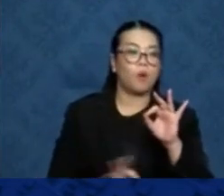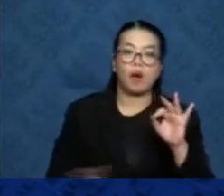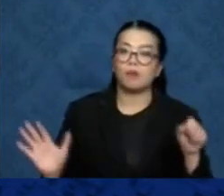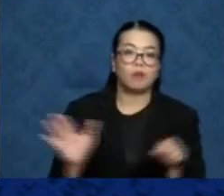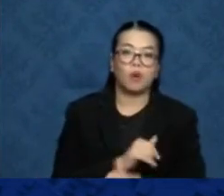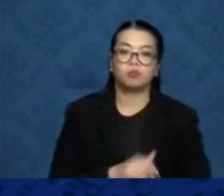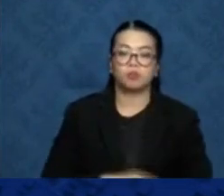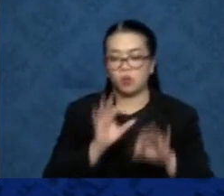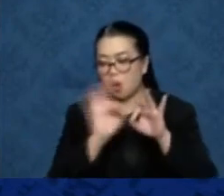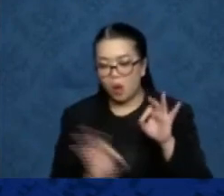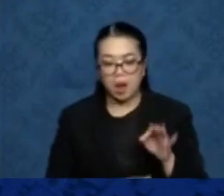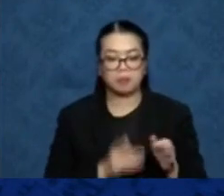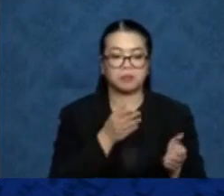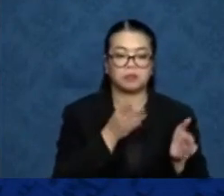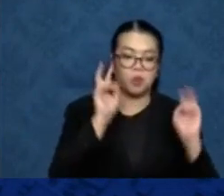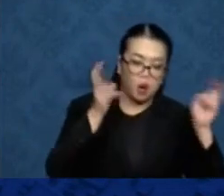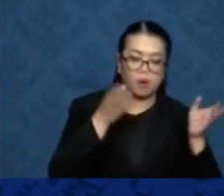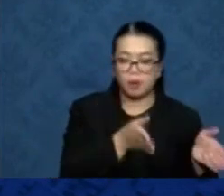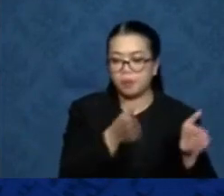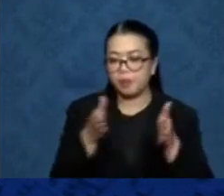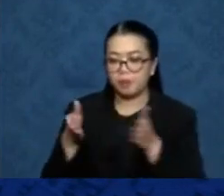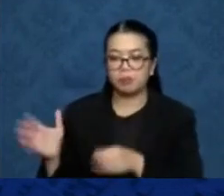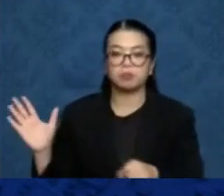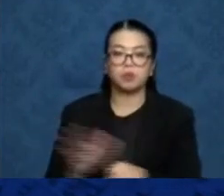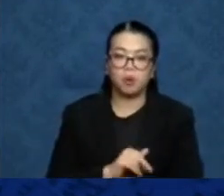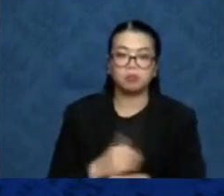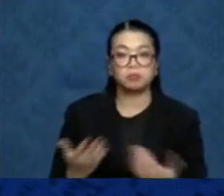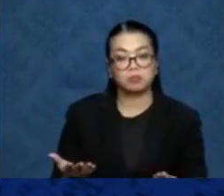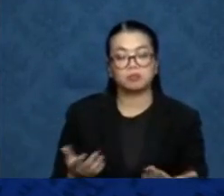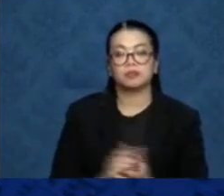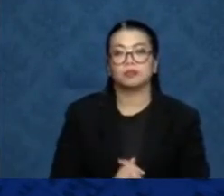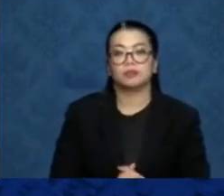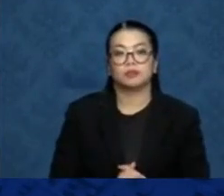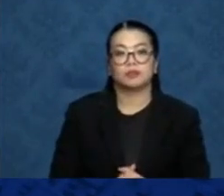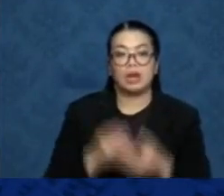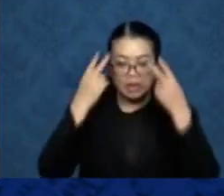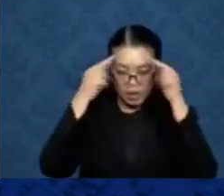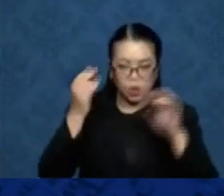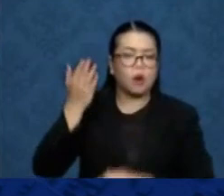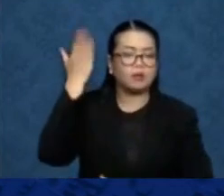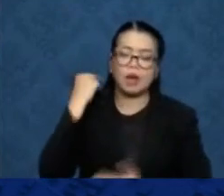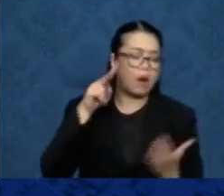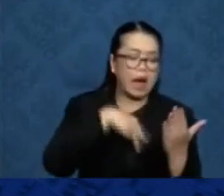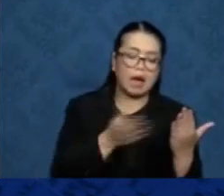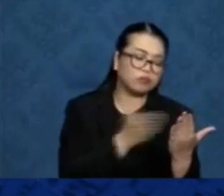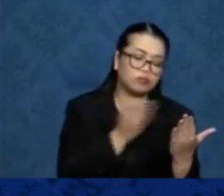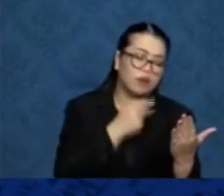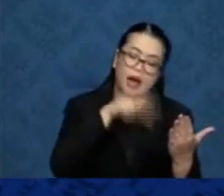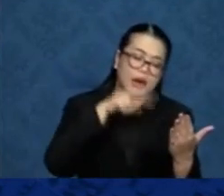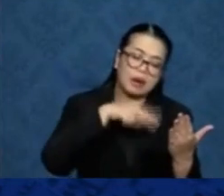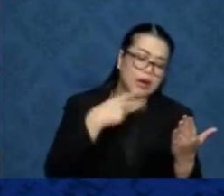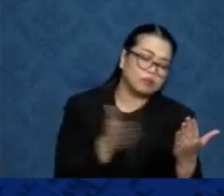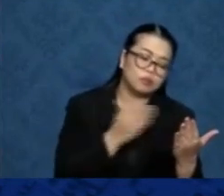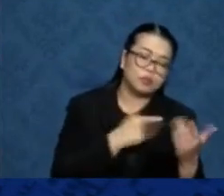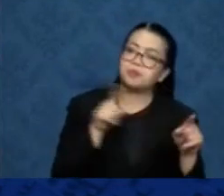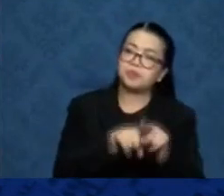ายดังกล่าวนโยบายเร่งด่วนที่รัฐบาลจะแก้ปัญหาให้กับประชาชนเช่นลดค่าไฟนโยบายลดค่าไฟเนี่ยคุณชัยธวัฒน์มองว่า